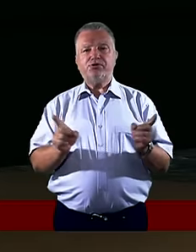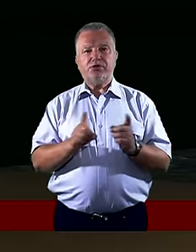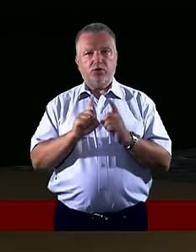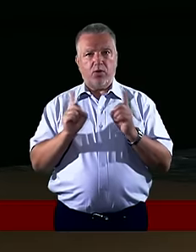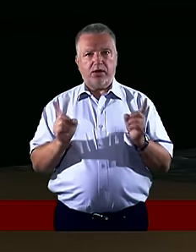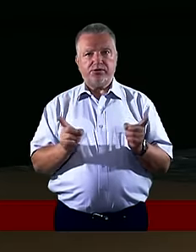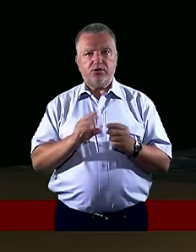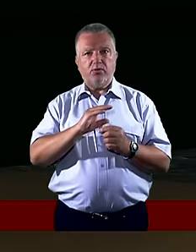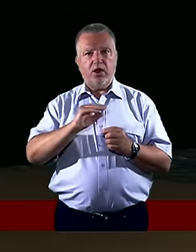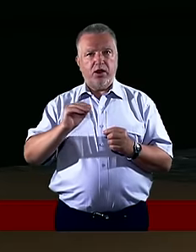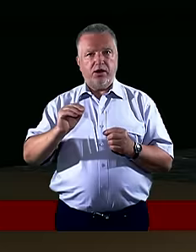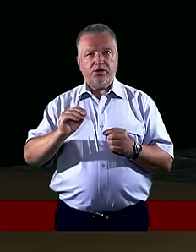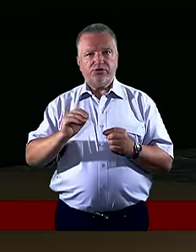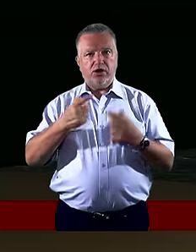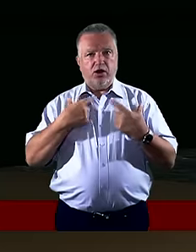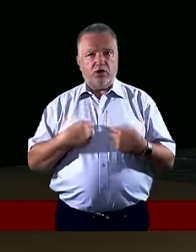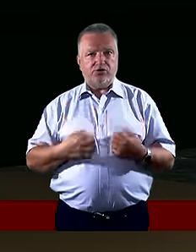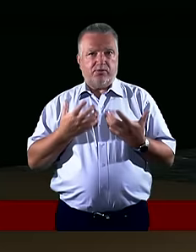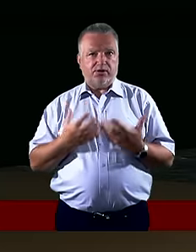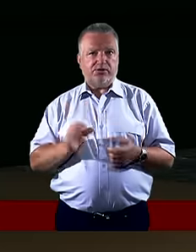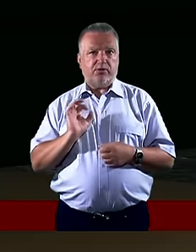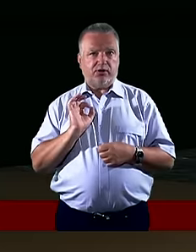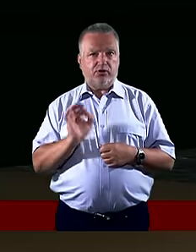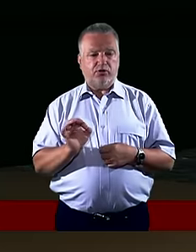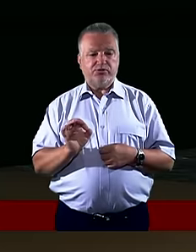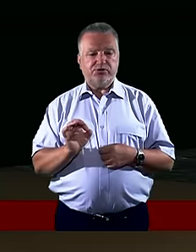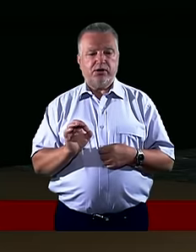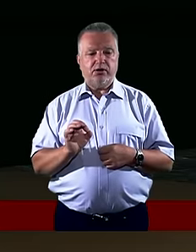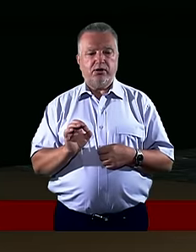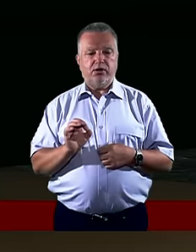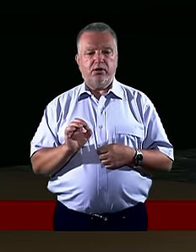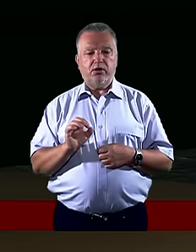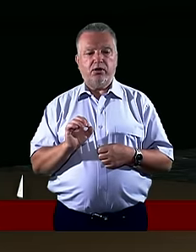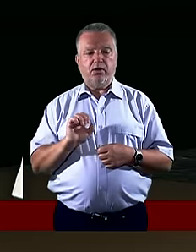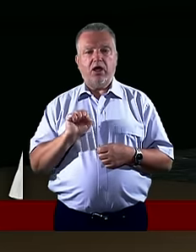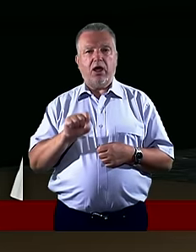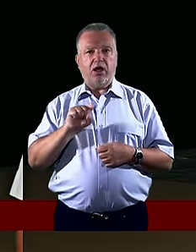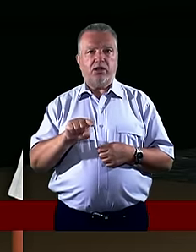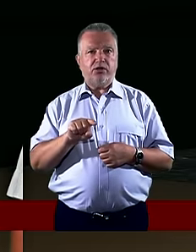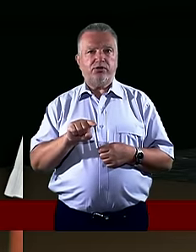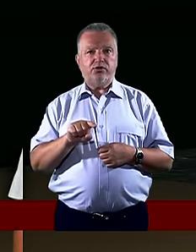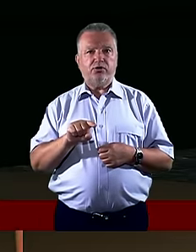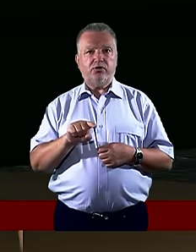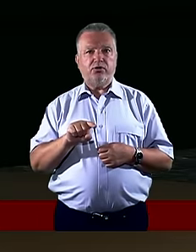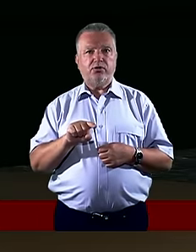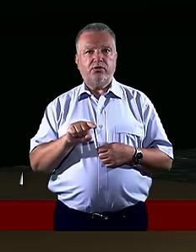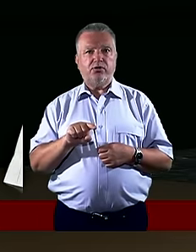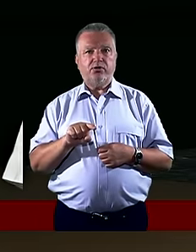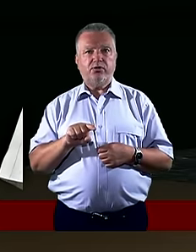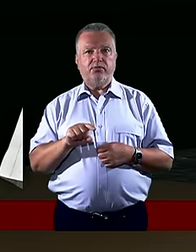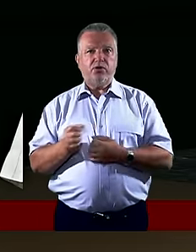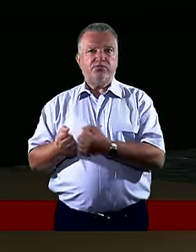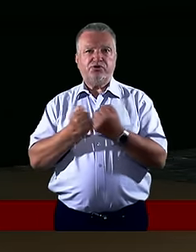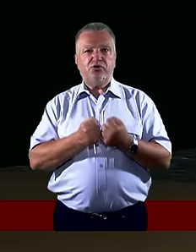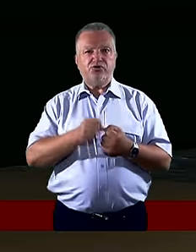taką sytuacją, że no, osoba chciała dobrze, a odniosło to wręcz